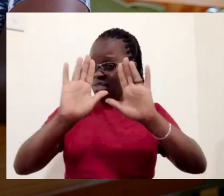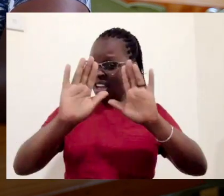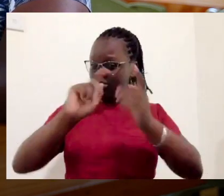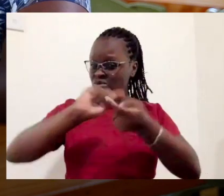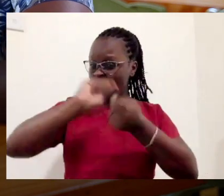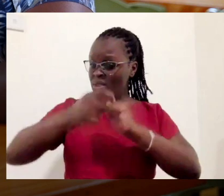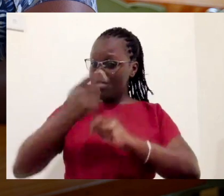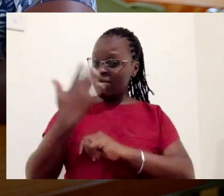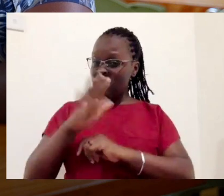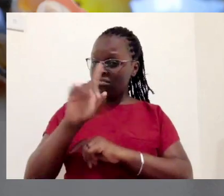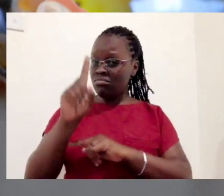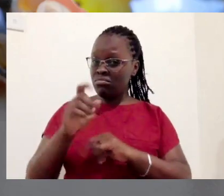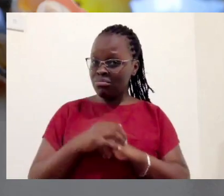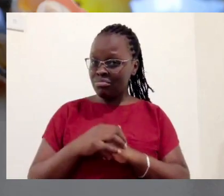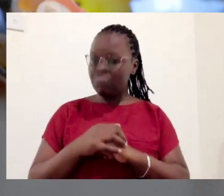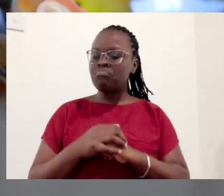kivipi?